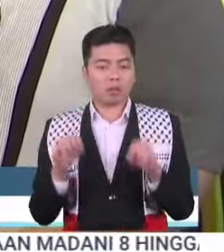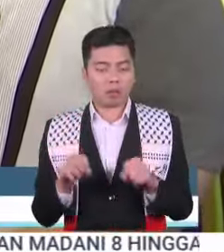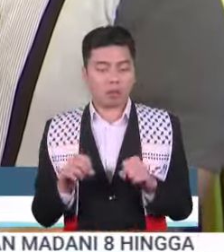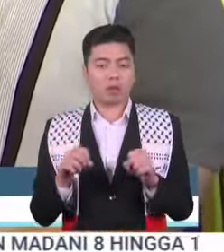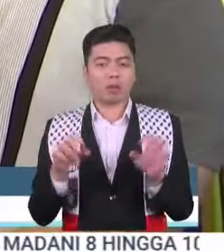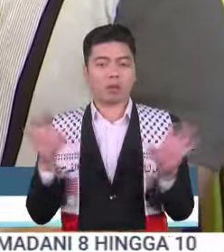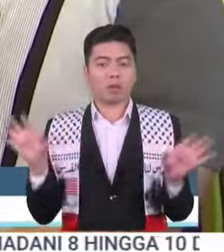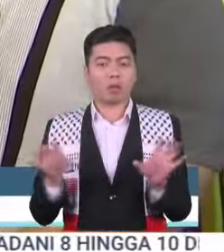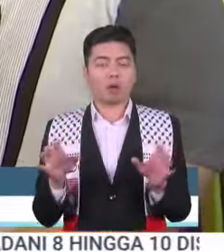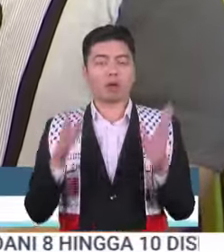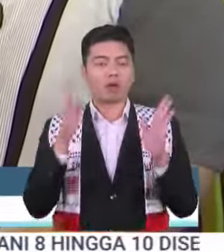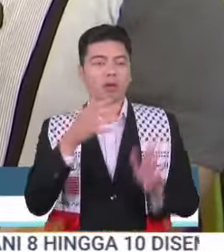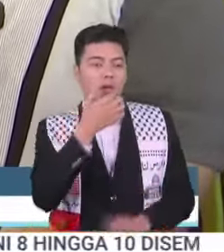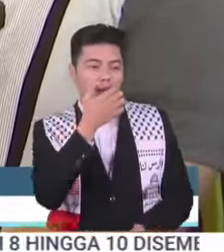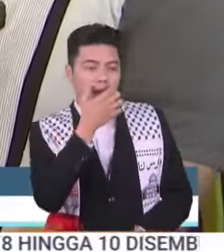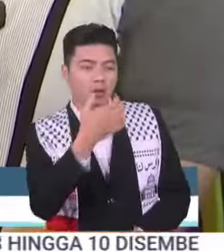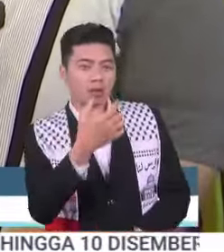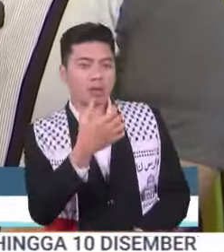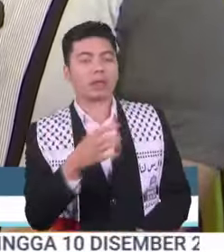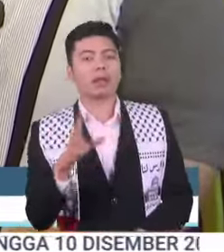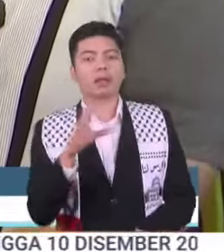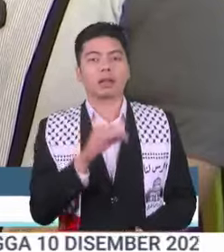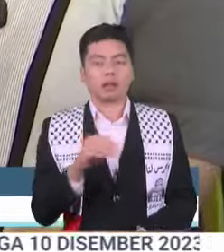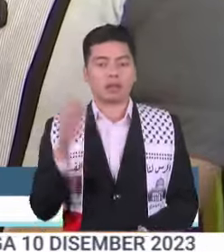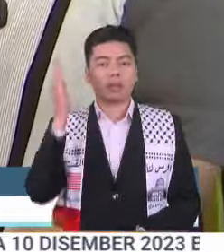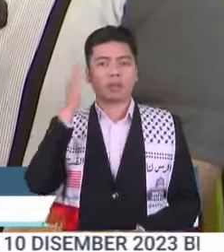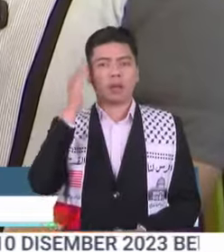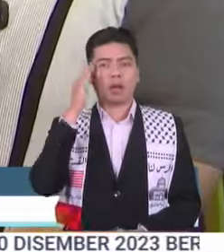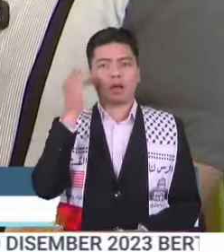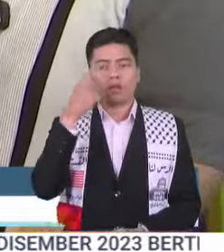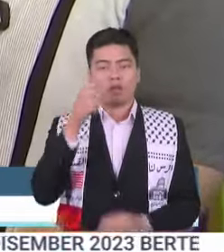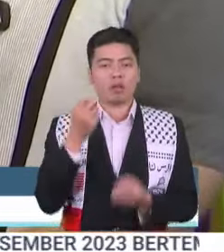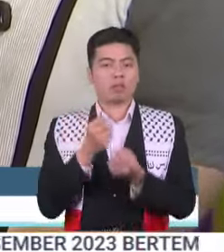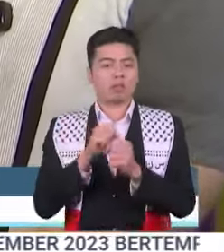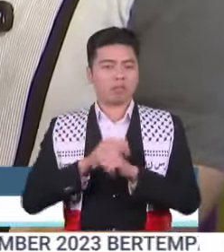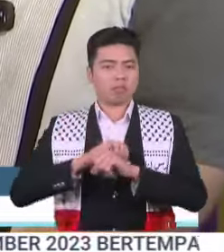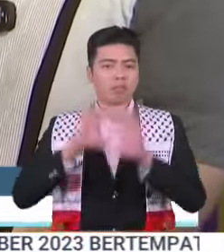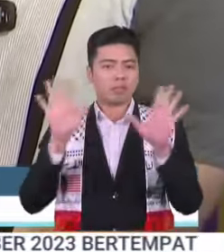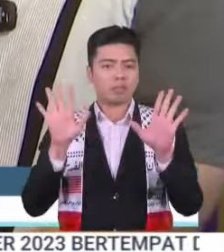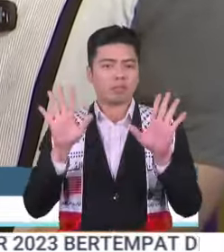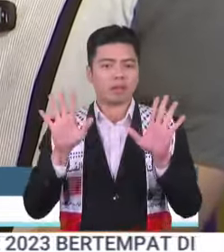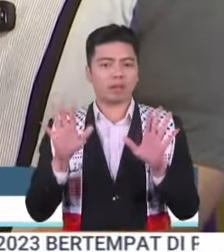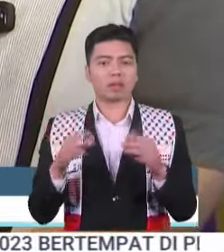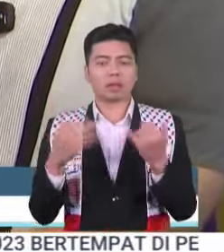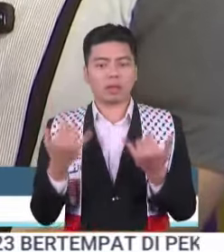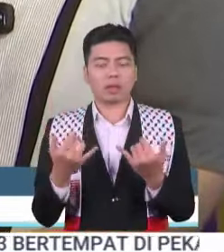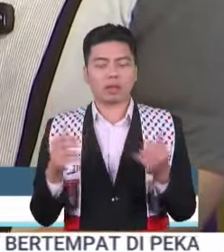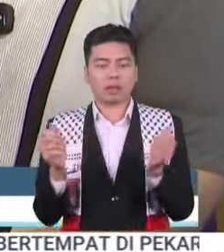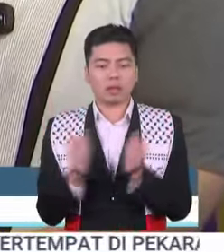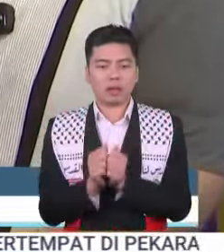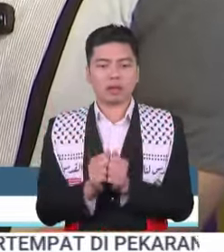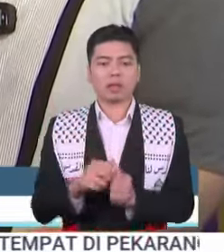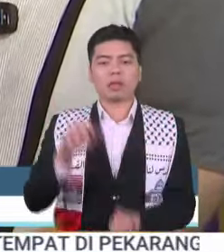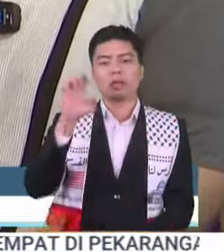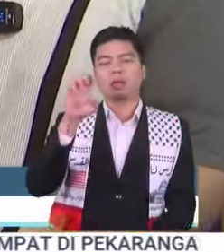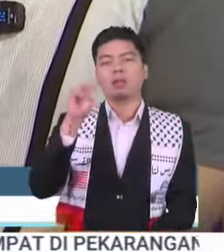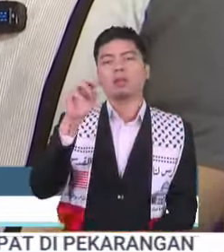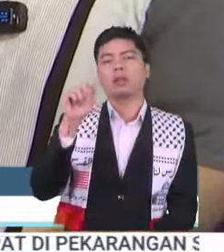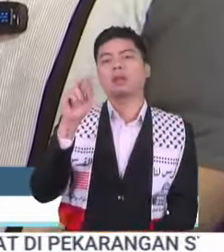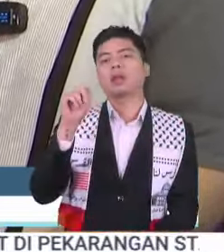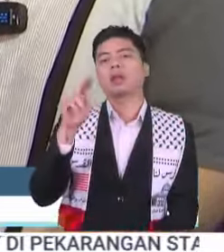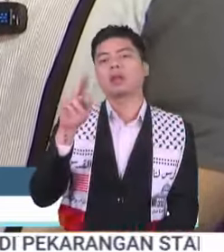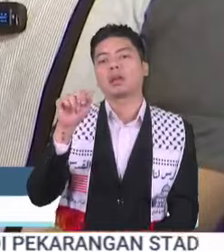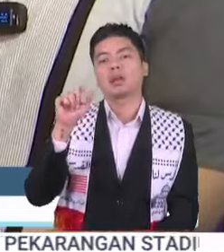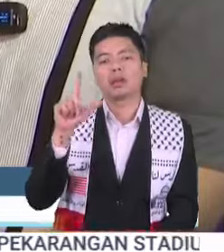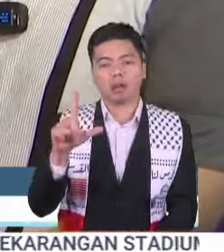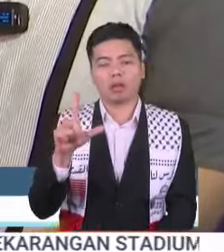menarik perhatian anda. Dan untuk mengetahui lebih lanjut lagi ketika ini, bersama saya Encik Emmanuel Claudius